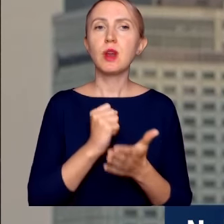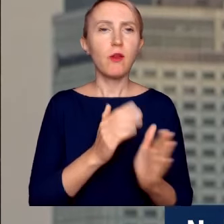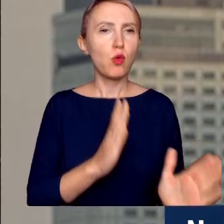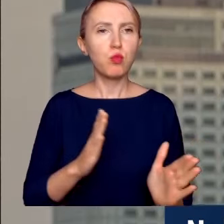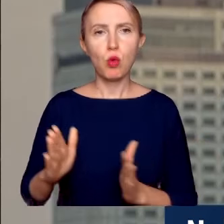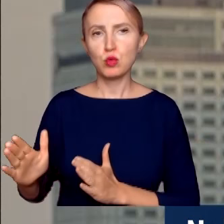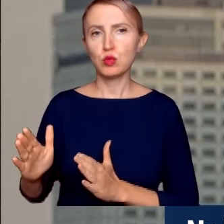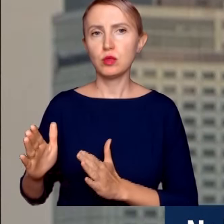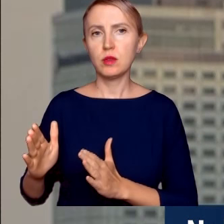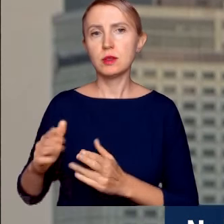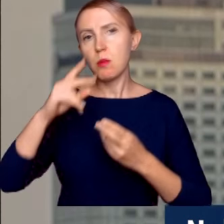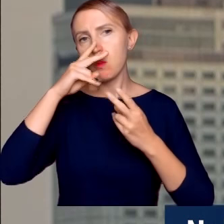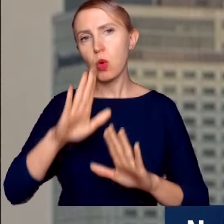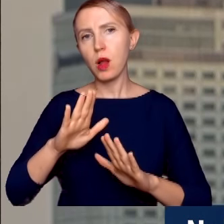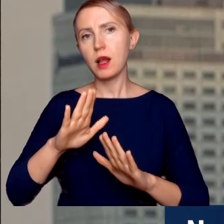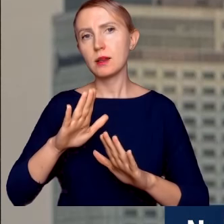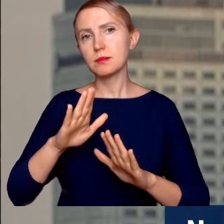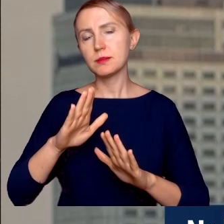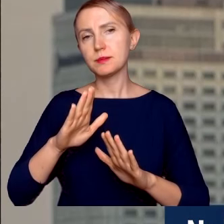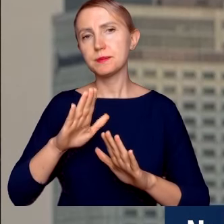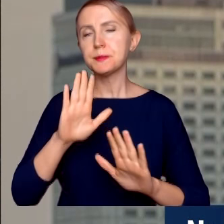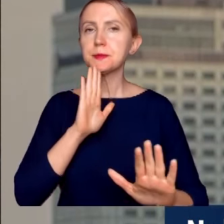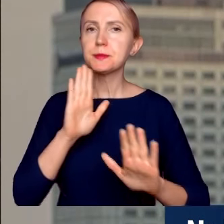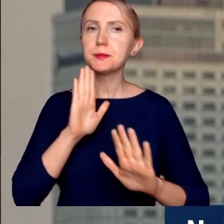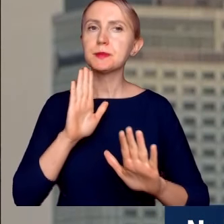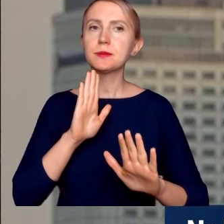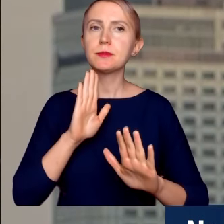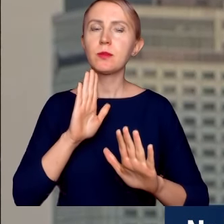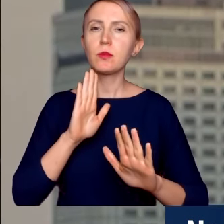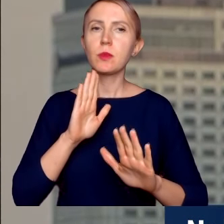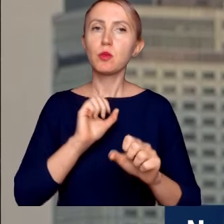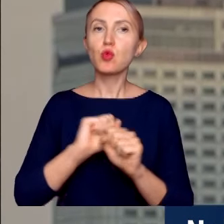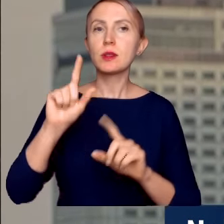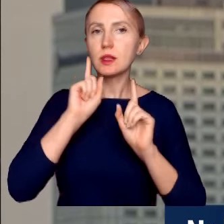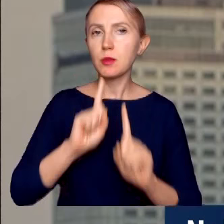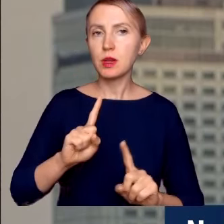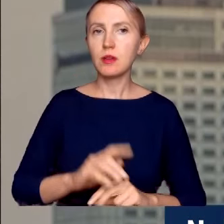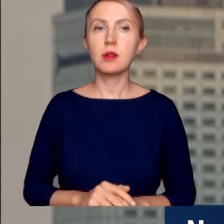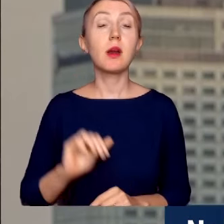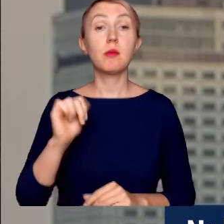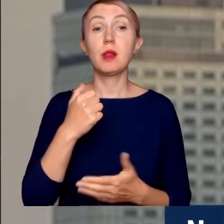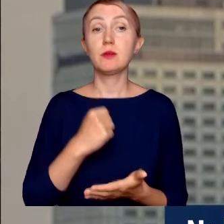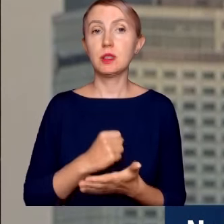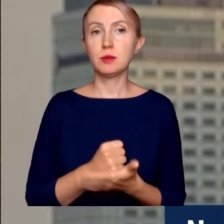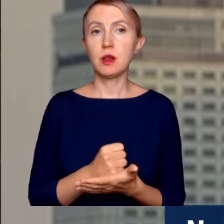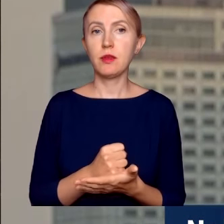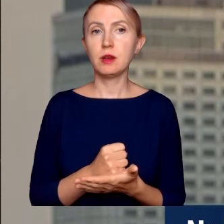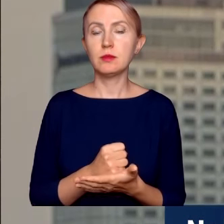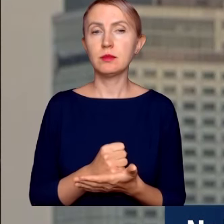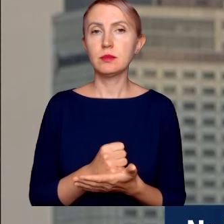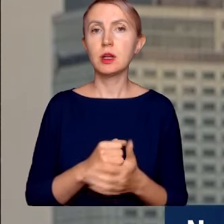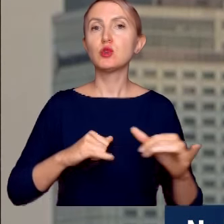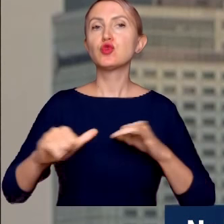i pokazać no, w takim świetle, w jakim one są. Pierwsza rzecz. Jako rząd